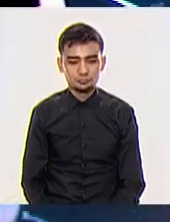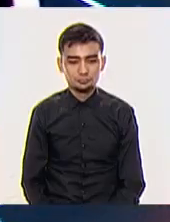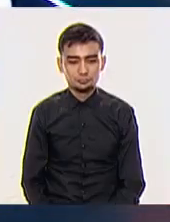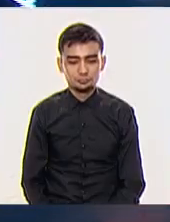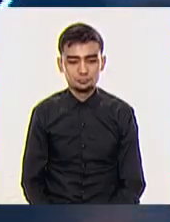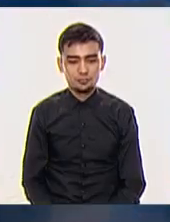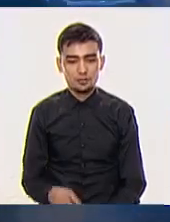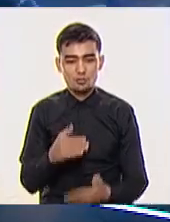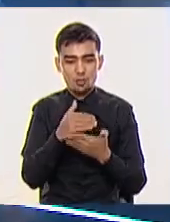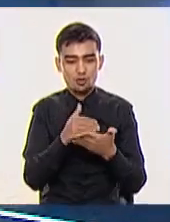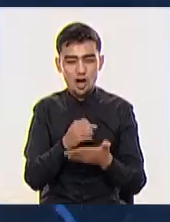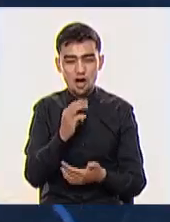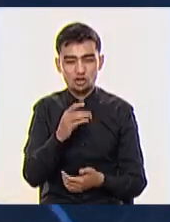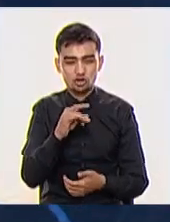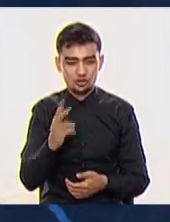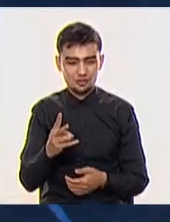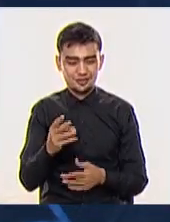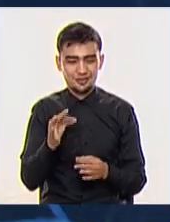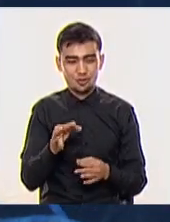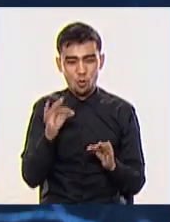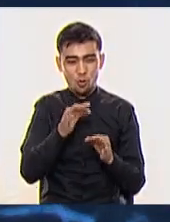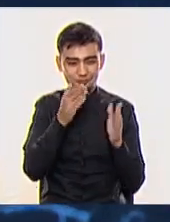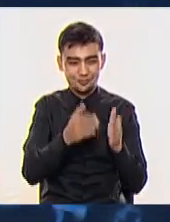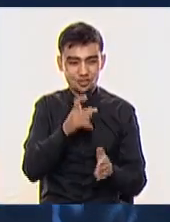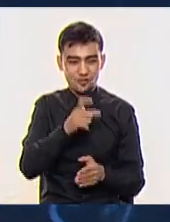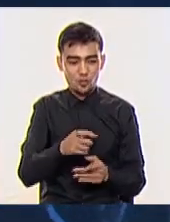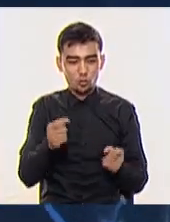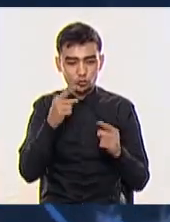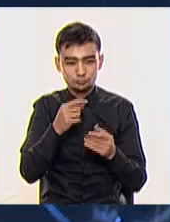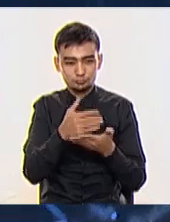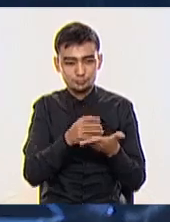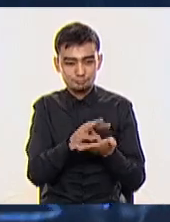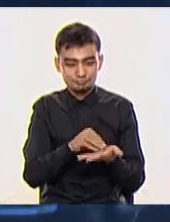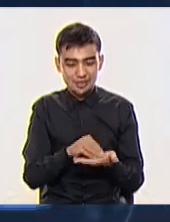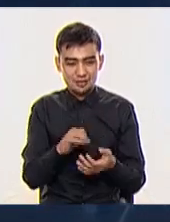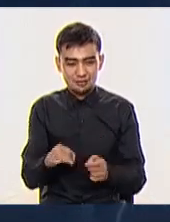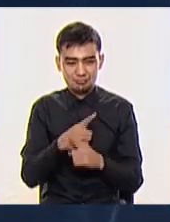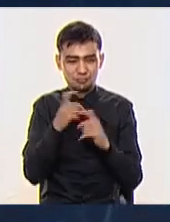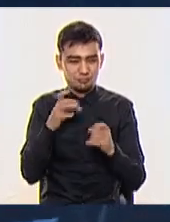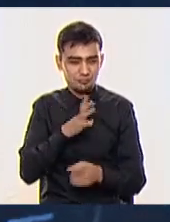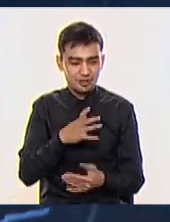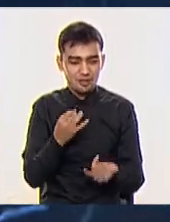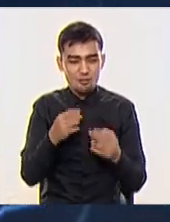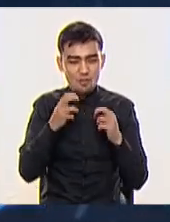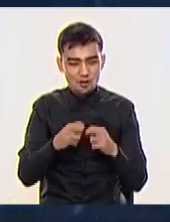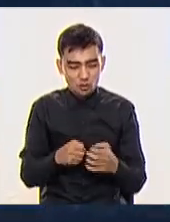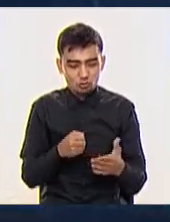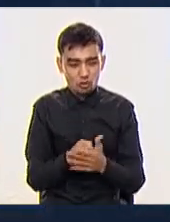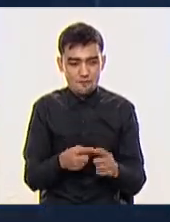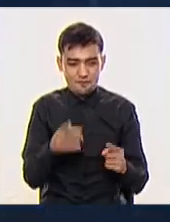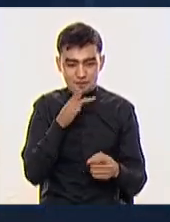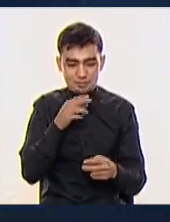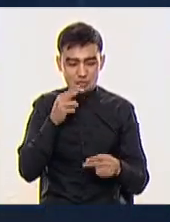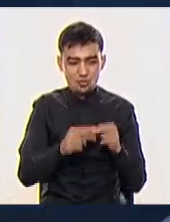приложение ашик собирает персональные данные казахстанцев при этом она до сих пор не прошло проверку на информационную